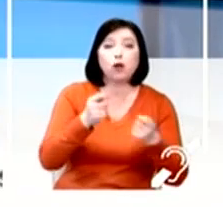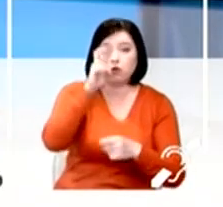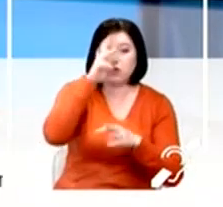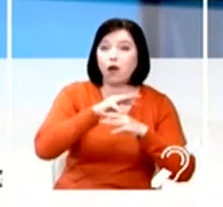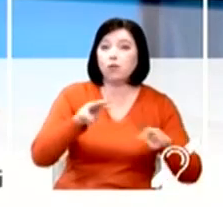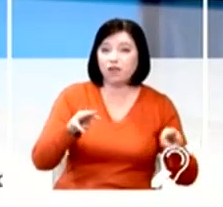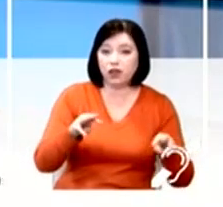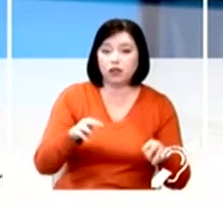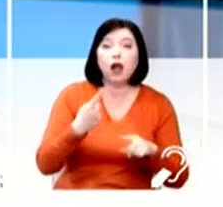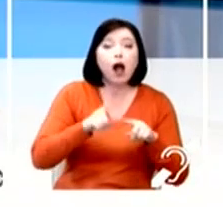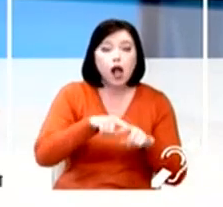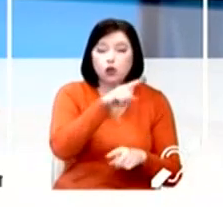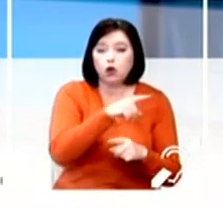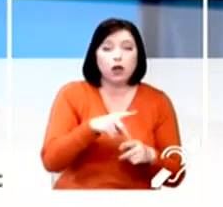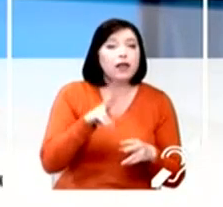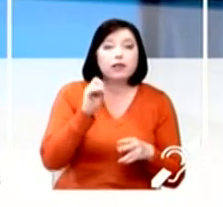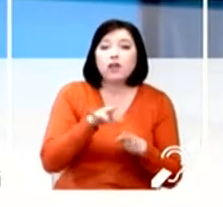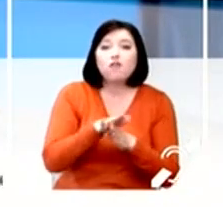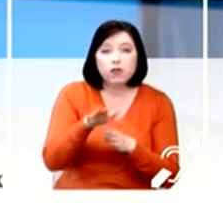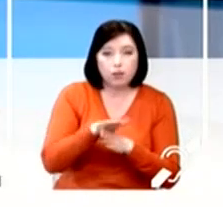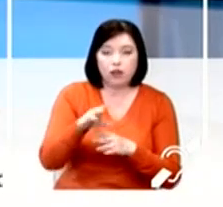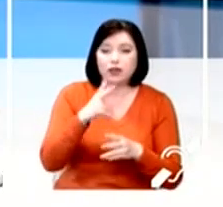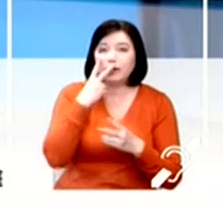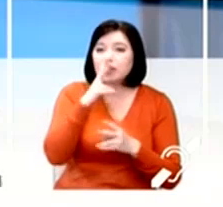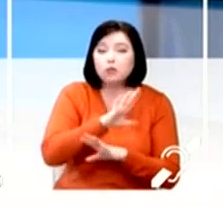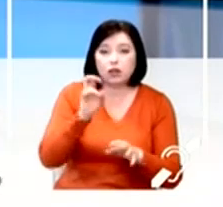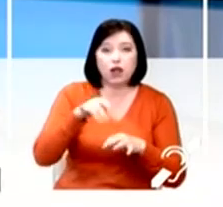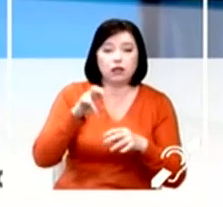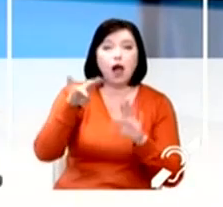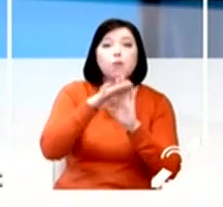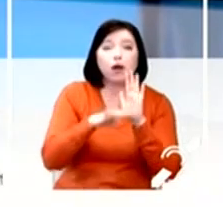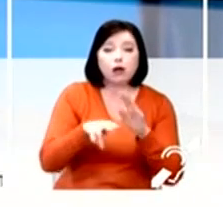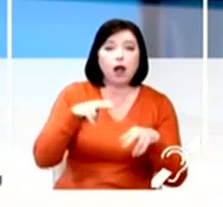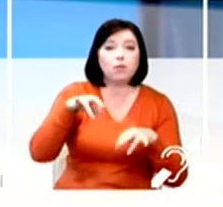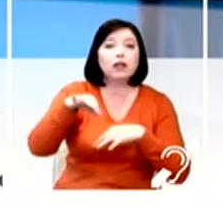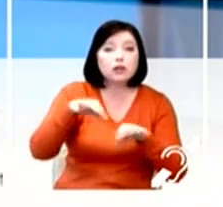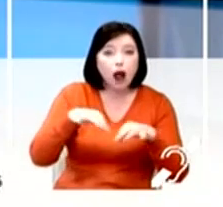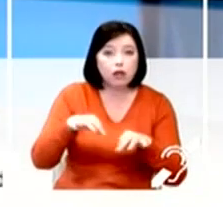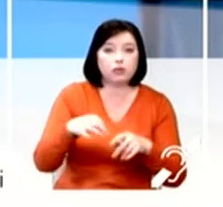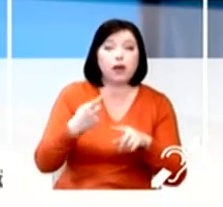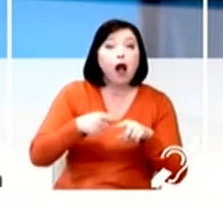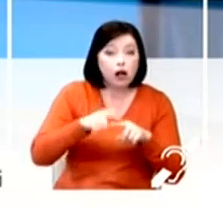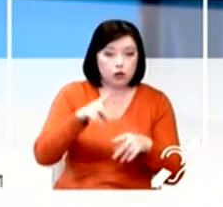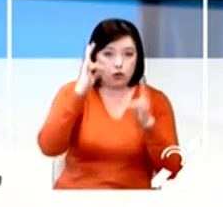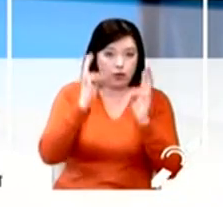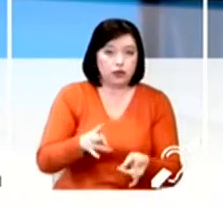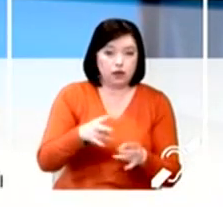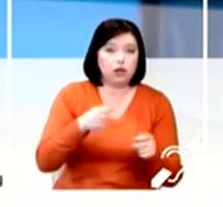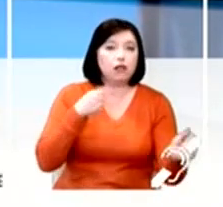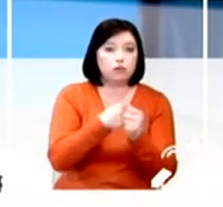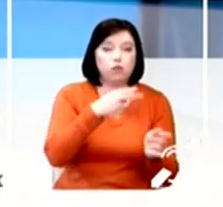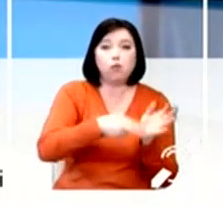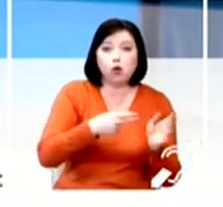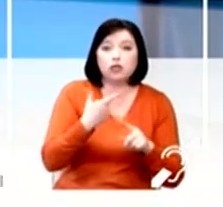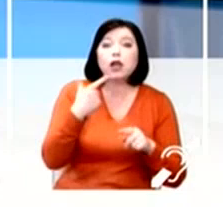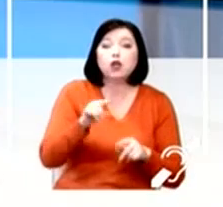spun sindicaliștii, a neglijat complet sistemul de transport și astfel a avut loc recenta catastrofă feroviară în care au murit 57 de